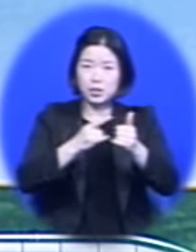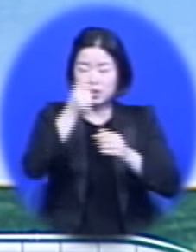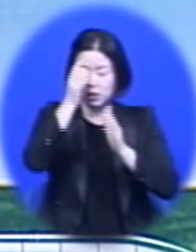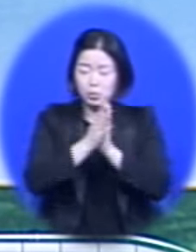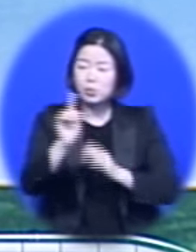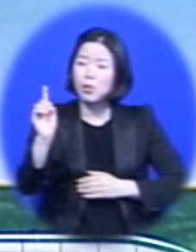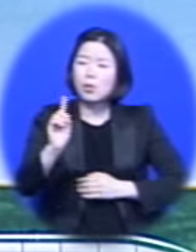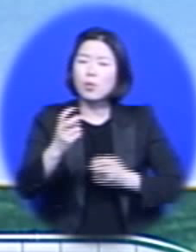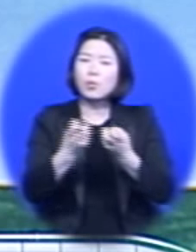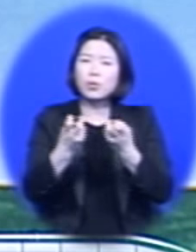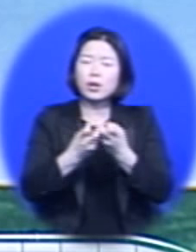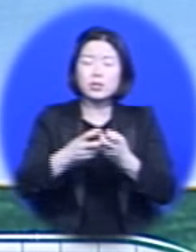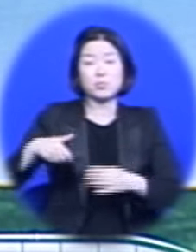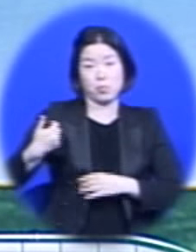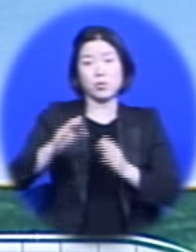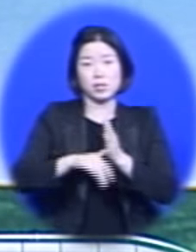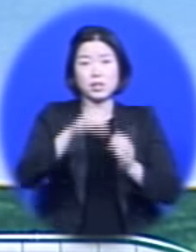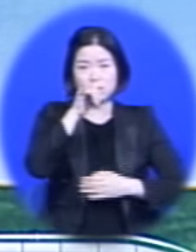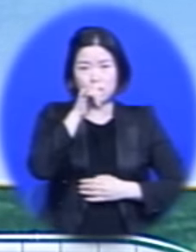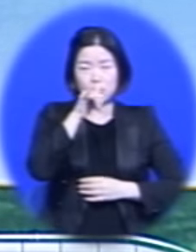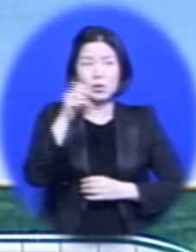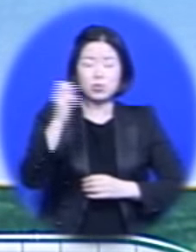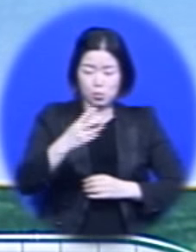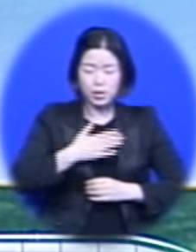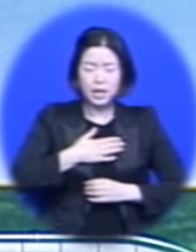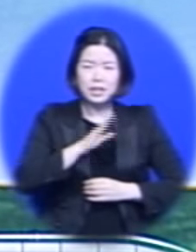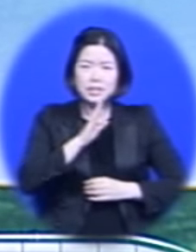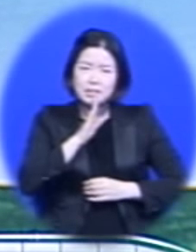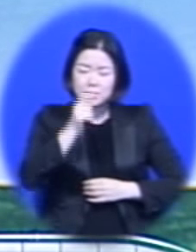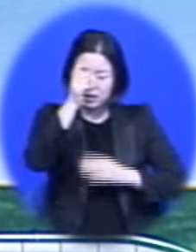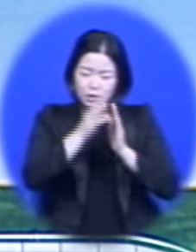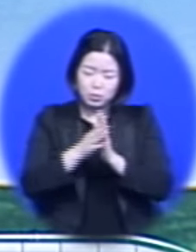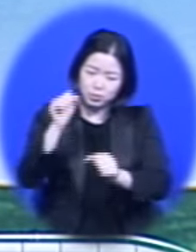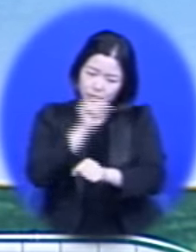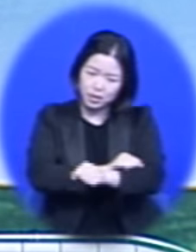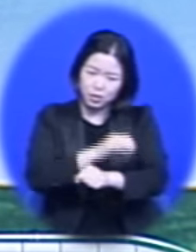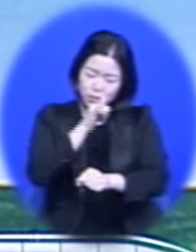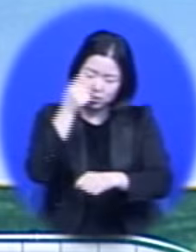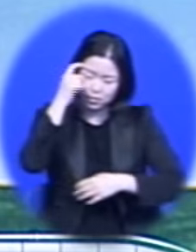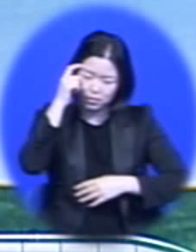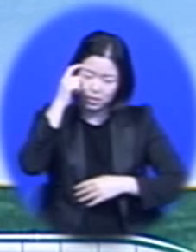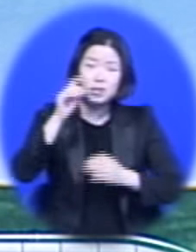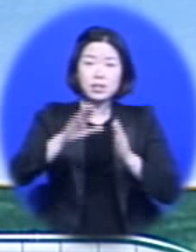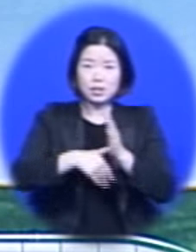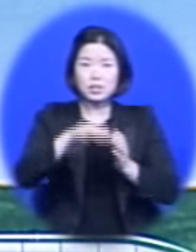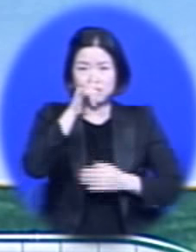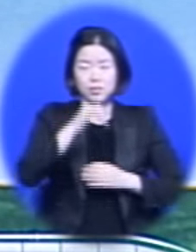때가 있잖아요. 또 내가 진짜 기도를 잘하는 걸까? 그런 생각이 들 때도